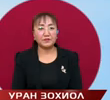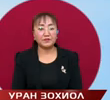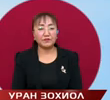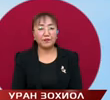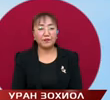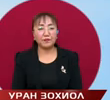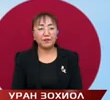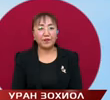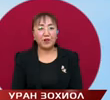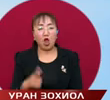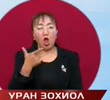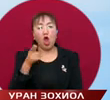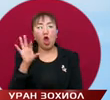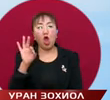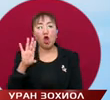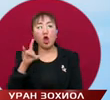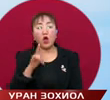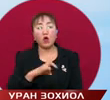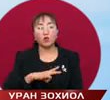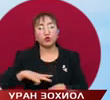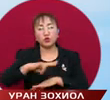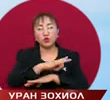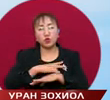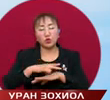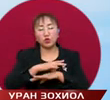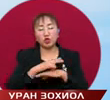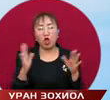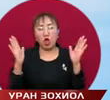Говь нутагт оройхон өвөл болж барилгын ажил